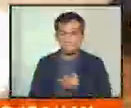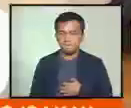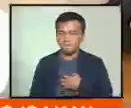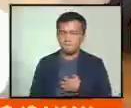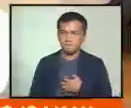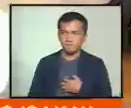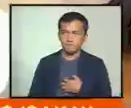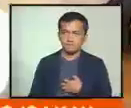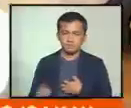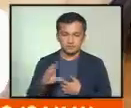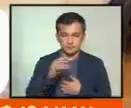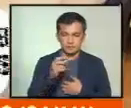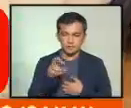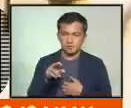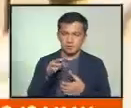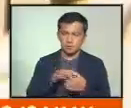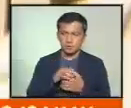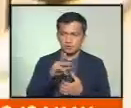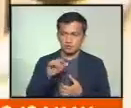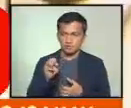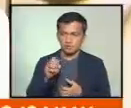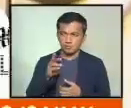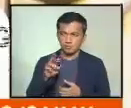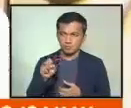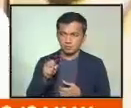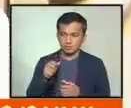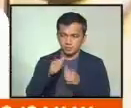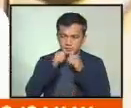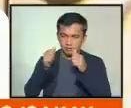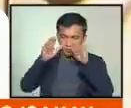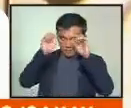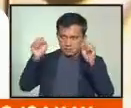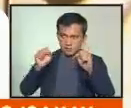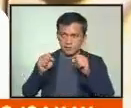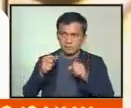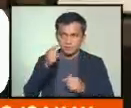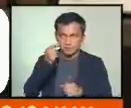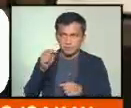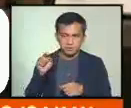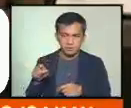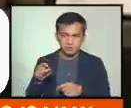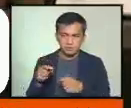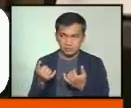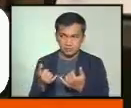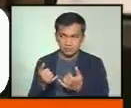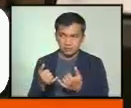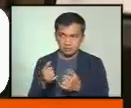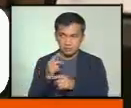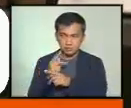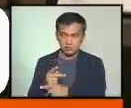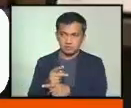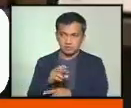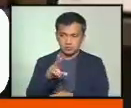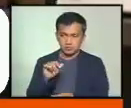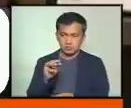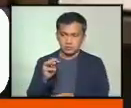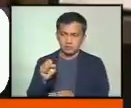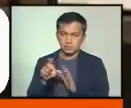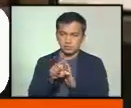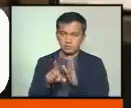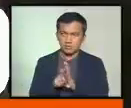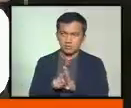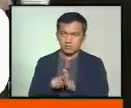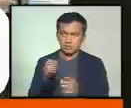Masama naman ang loob ng Chamber of Customs Brokers na sa pahayag ng Pangulo. Imposible raw ito, lalo't protektado sila ng customs